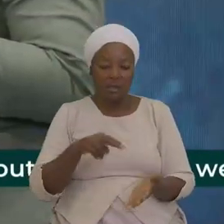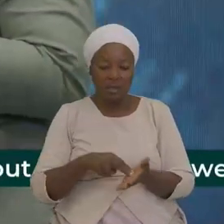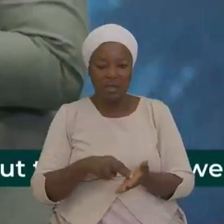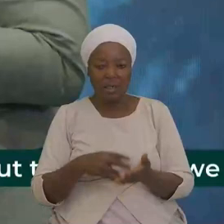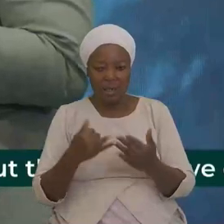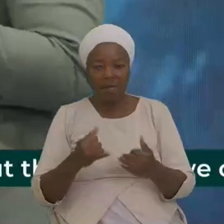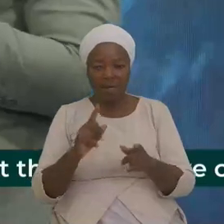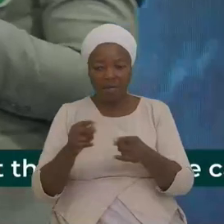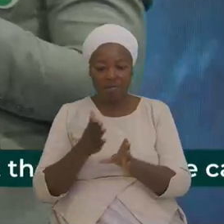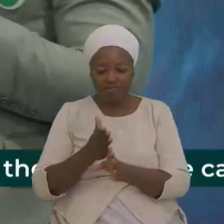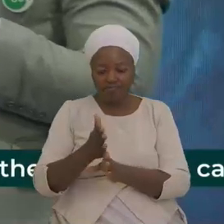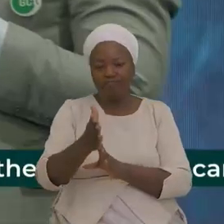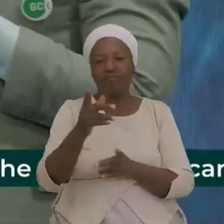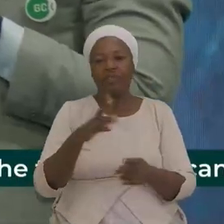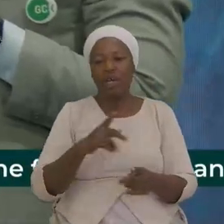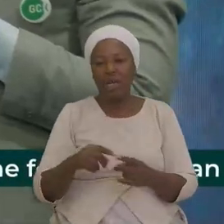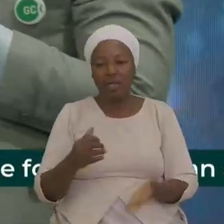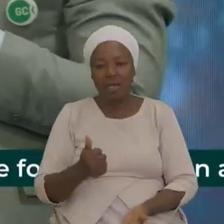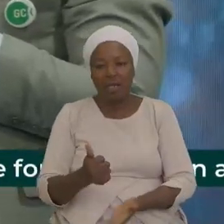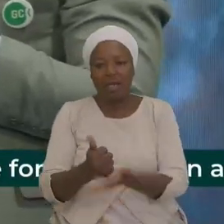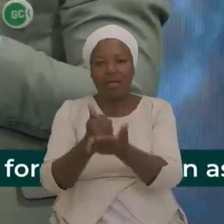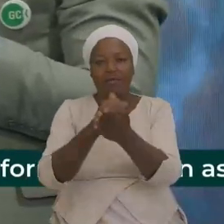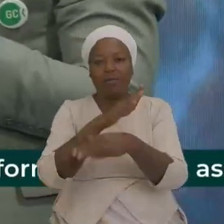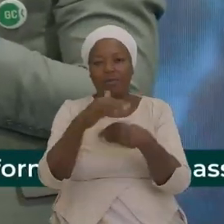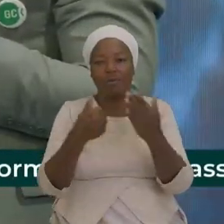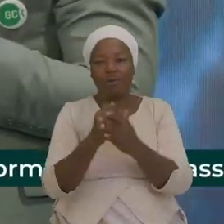plaît. Et aidons-les.